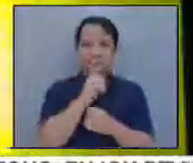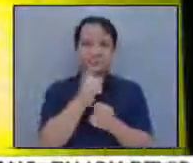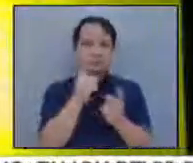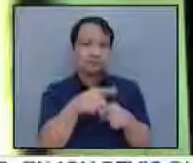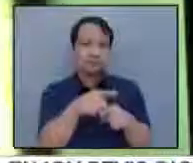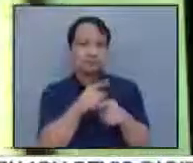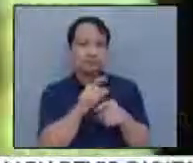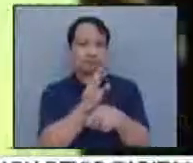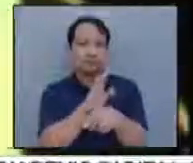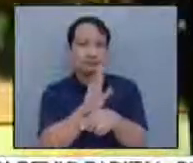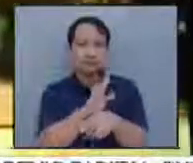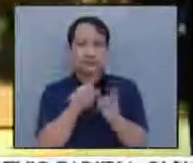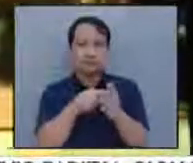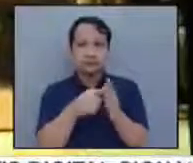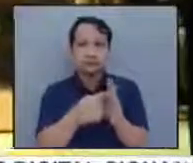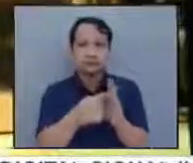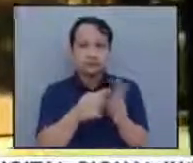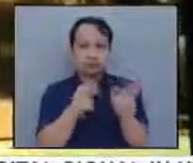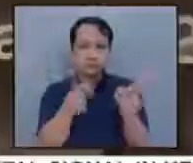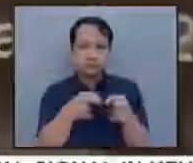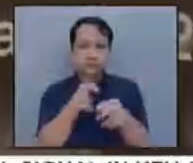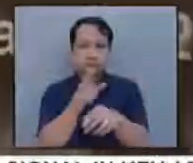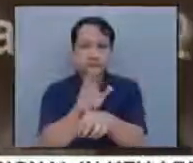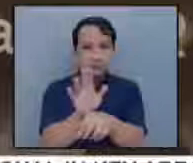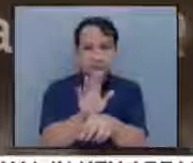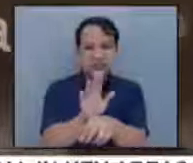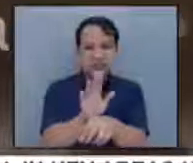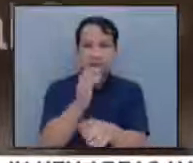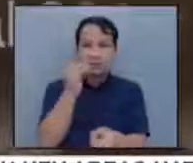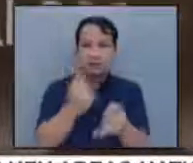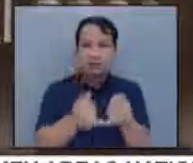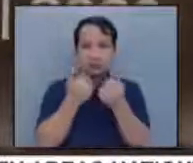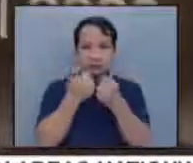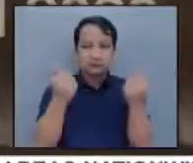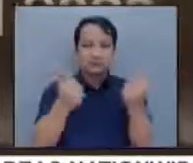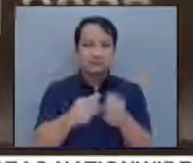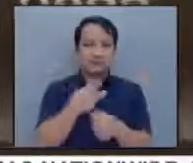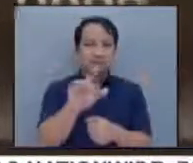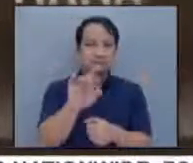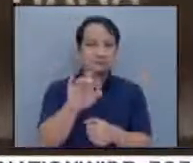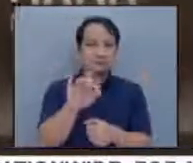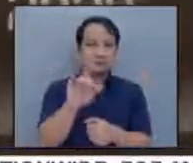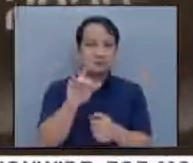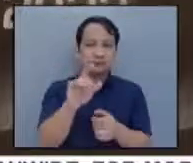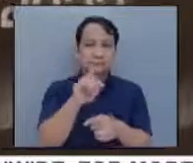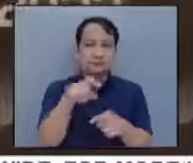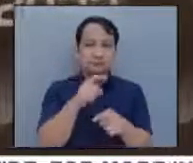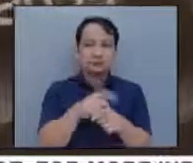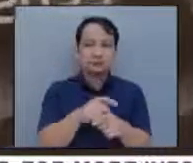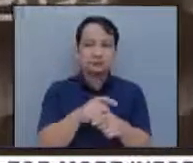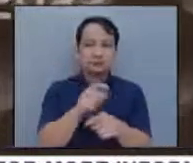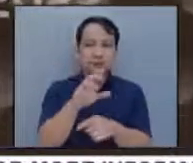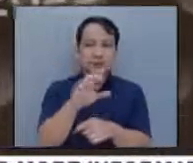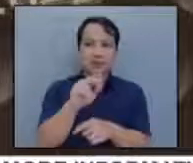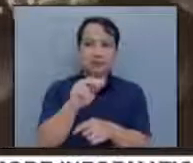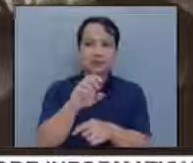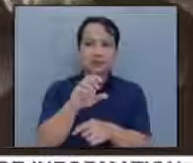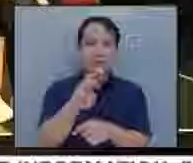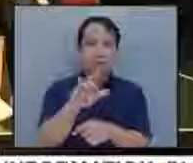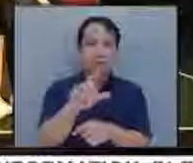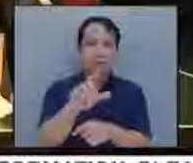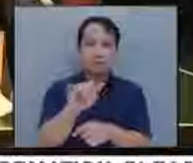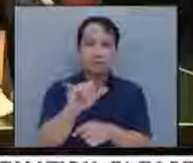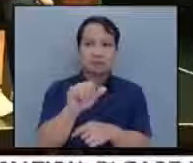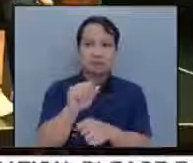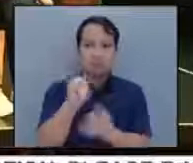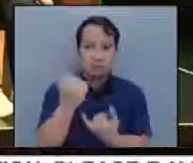ng mga full-length at short feature film finalists. Sa 18th edisyon ng Cinemalaya Philippine Independent Film Festival ngayong